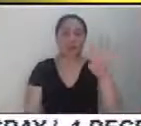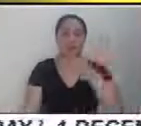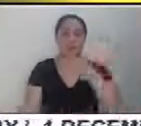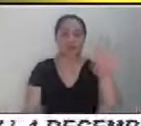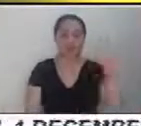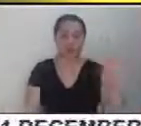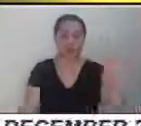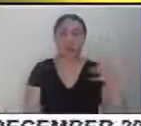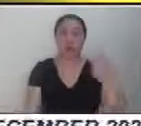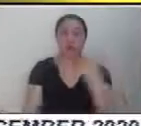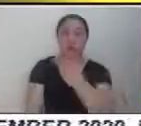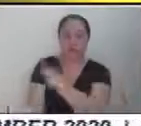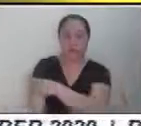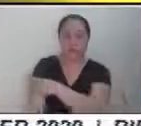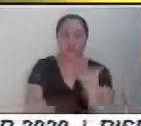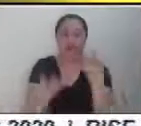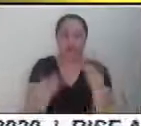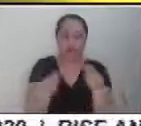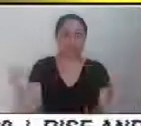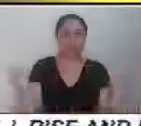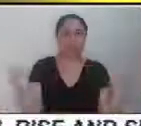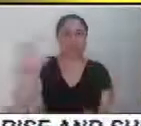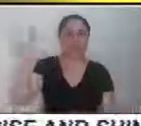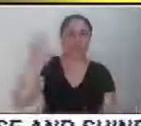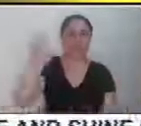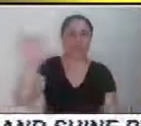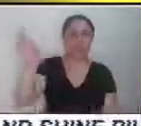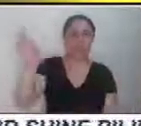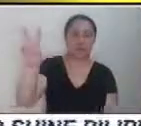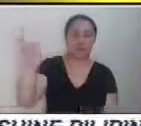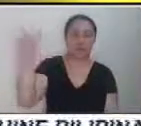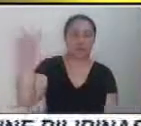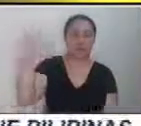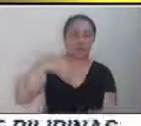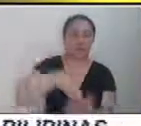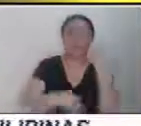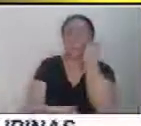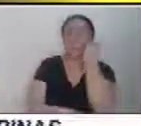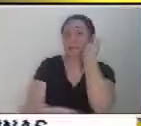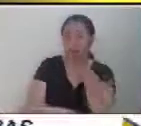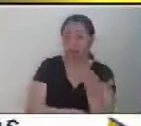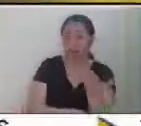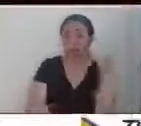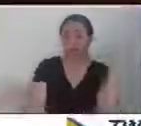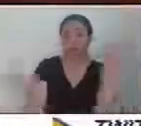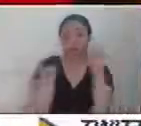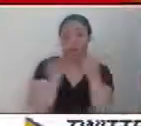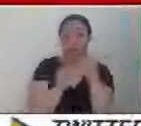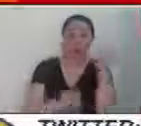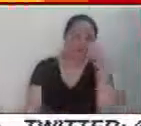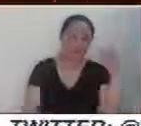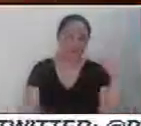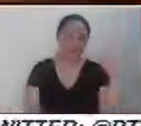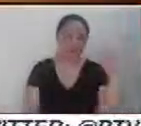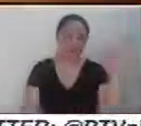naisalbang gamit ng mangyari ang sunog. Si Bernard Hordian sa detalye. Rise and shine, Bernard!